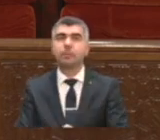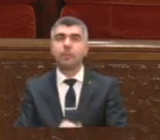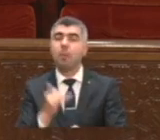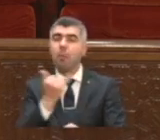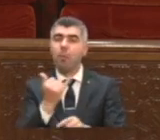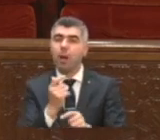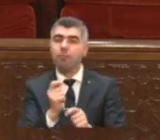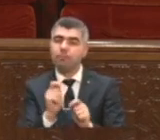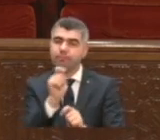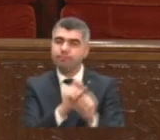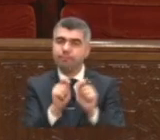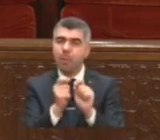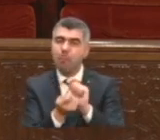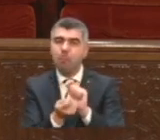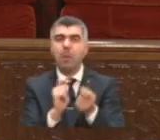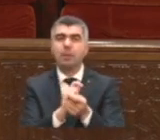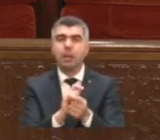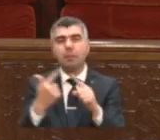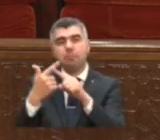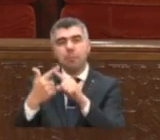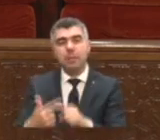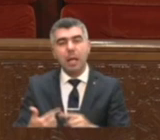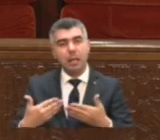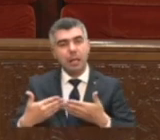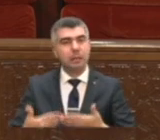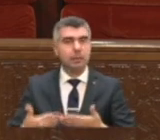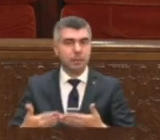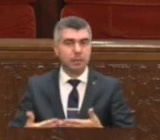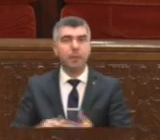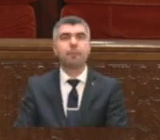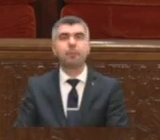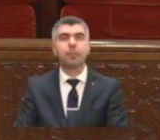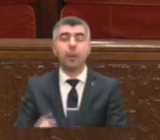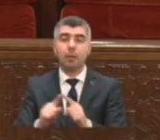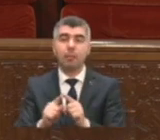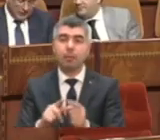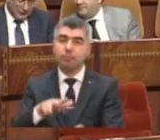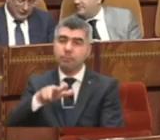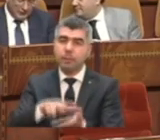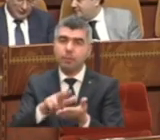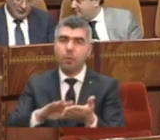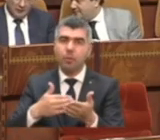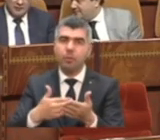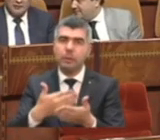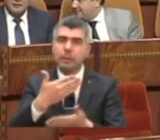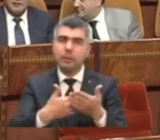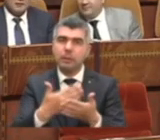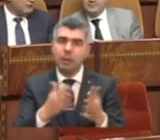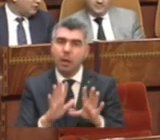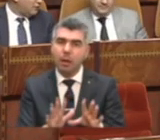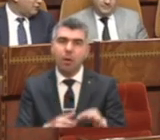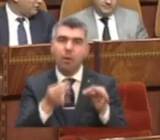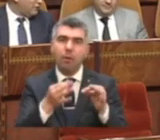بمراجعة النموذج المالي اللي معمول به حاليا. ففي إطار تفعيل هذه المخرجات ديال دراسة التقييم ديالنا